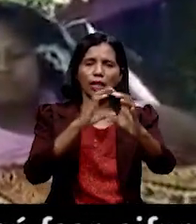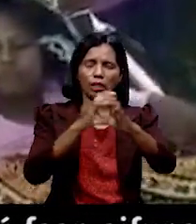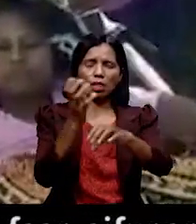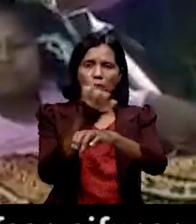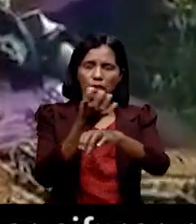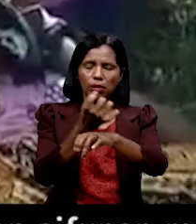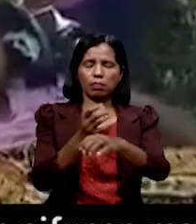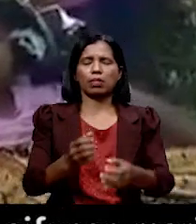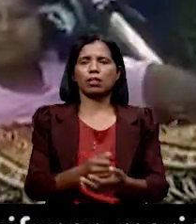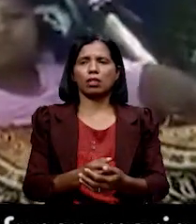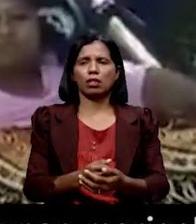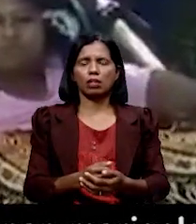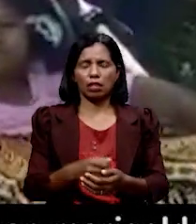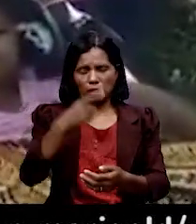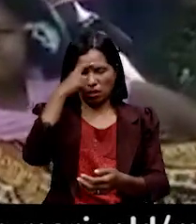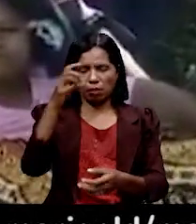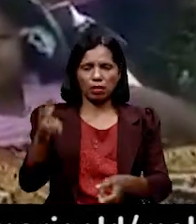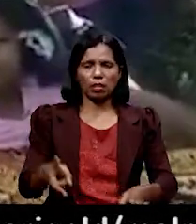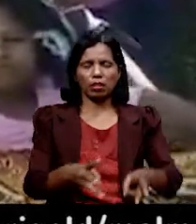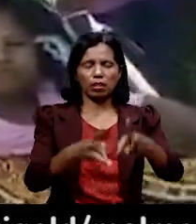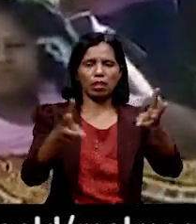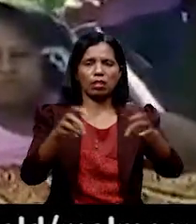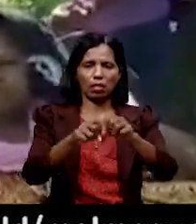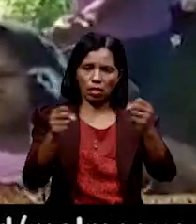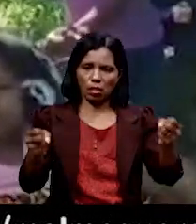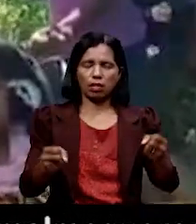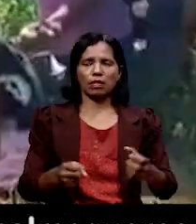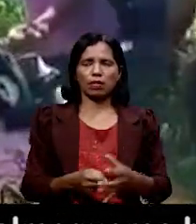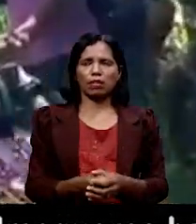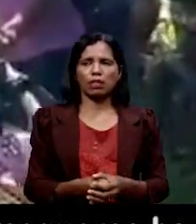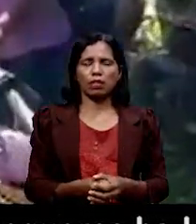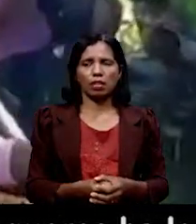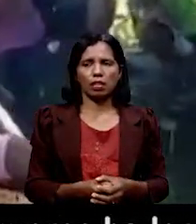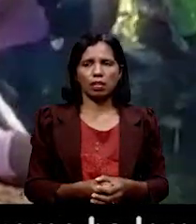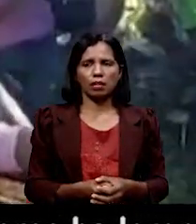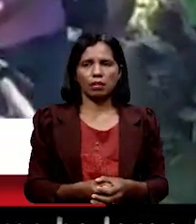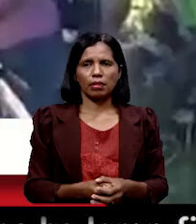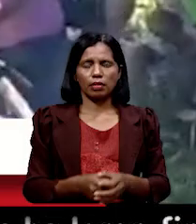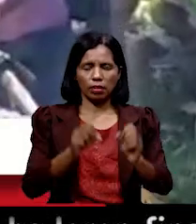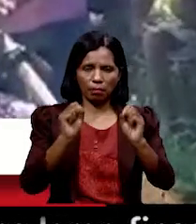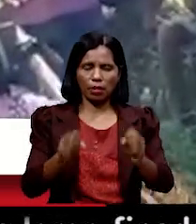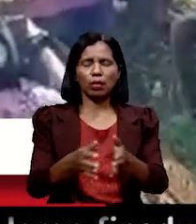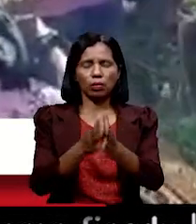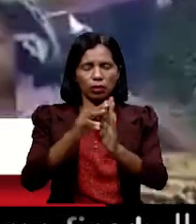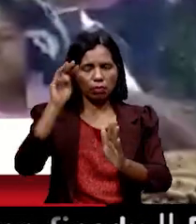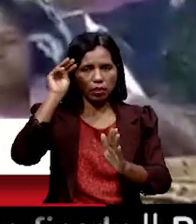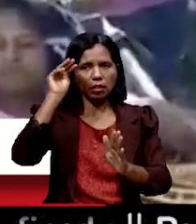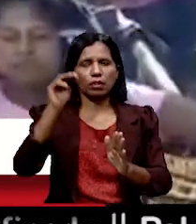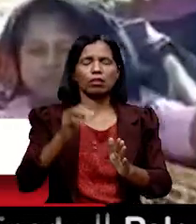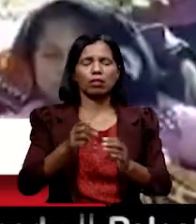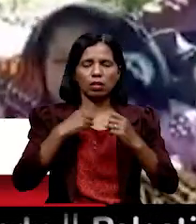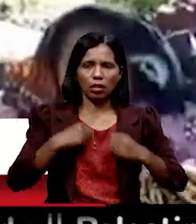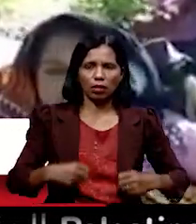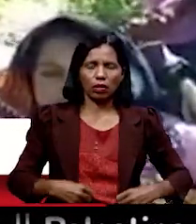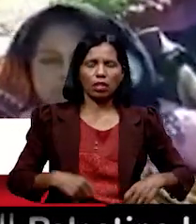katamba istrara madun diak nebe sebele husuba ministro Saúde